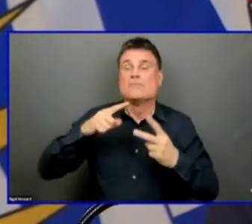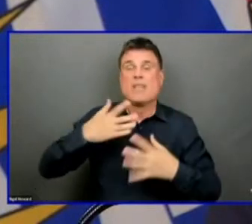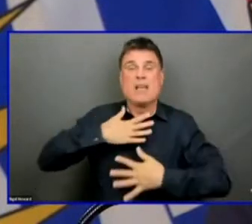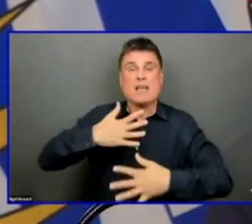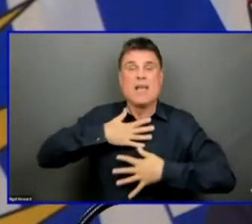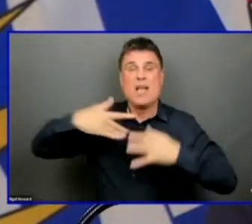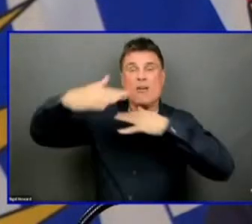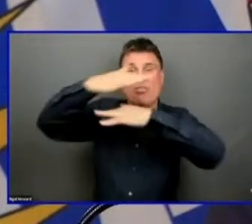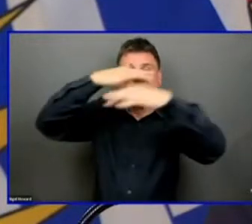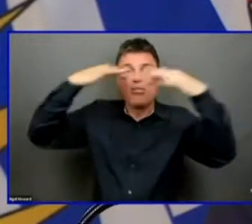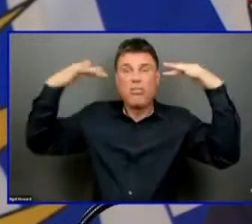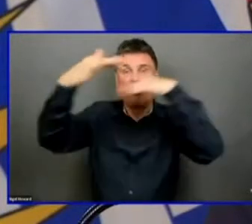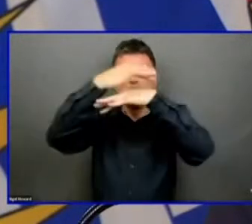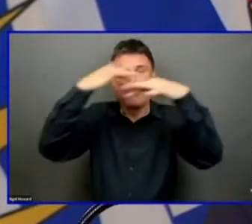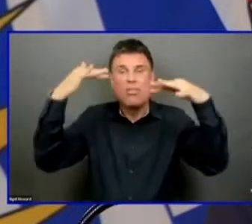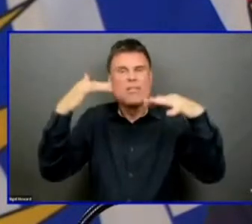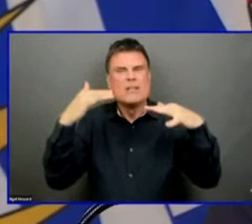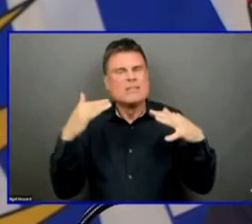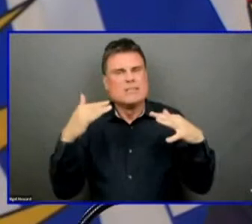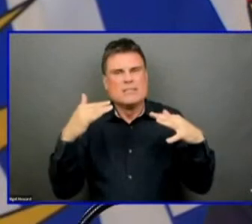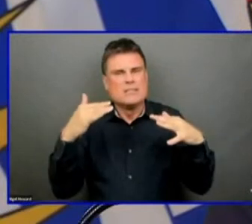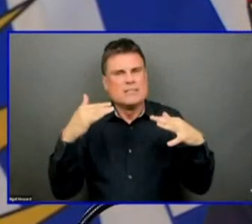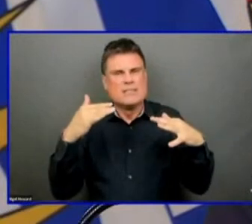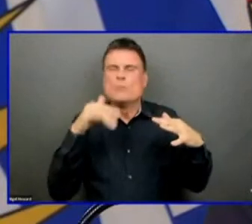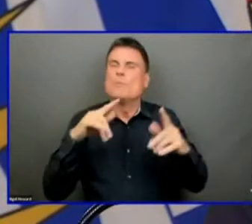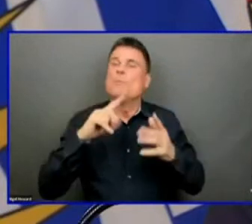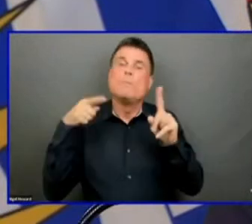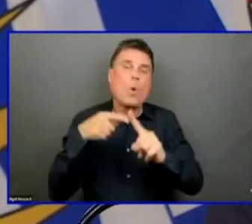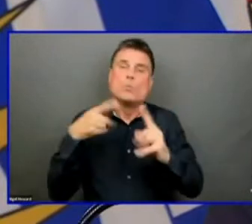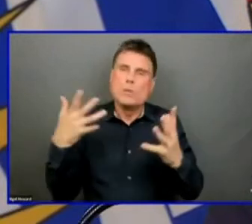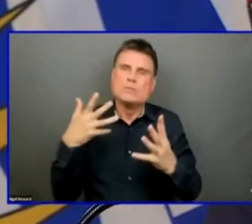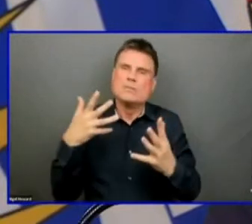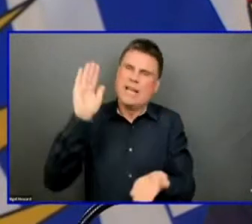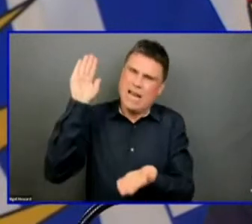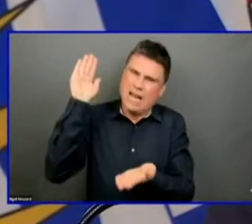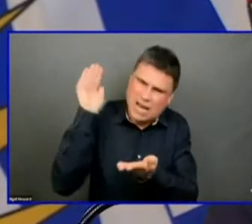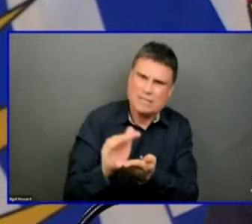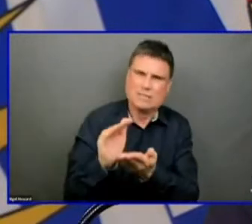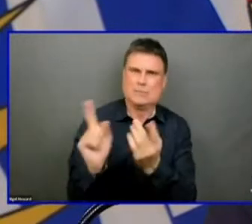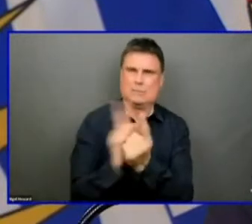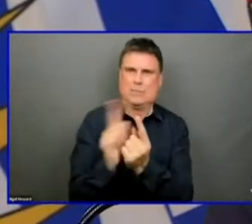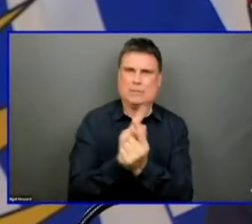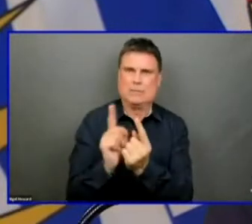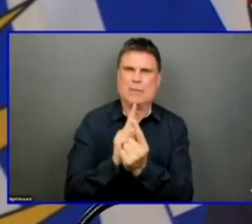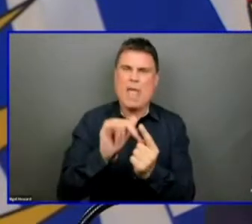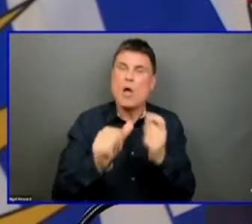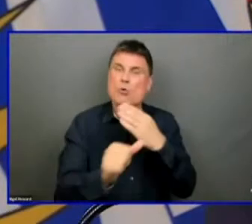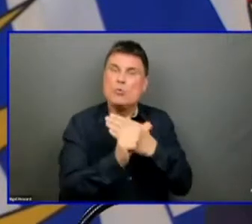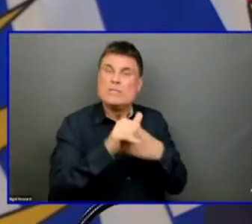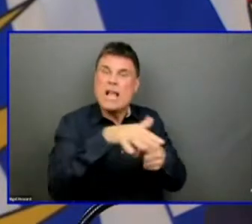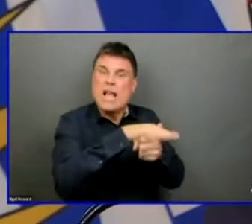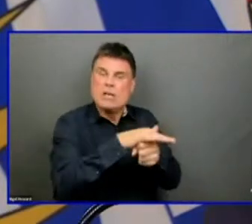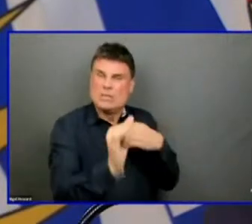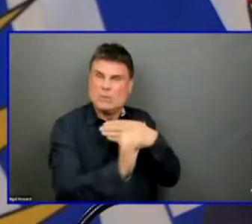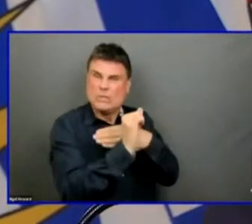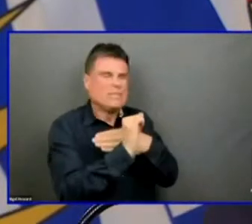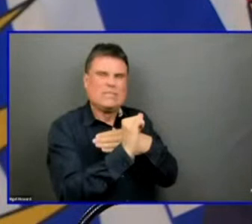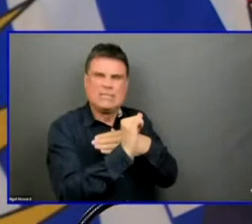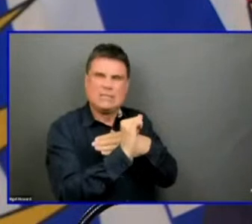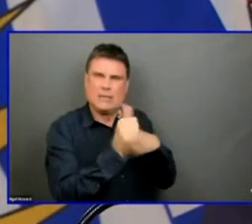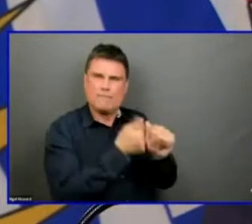风不好，也要戴口罩这个是我们 I 必须 do, 现在要 thank 做 you. 的。 And as you noted, Dr. Henry, a lot of the restrictions that are